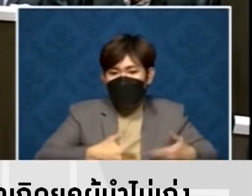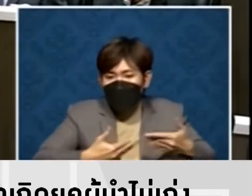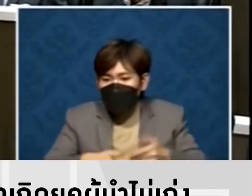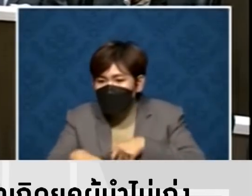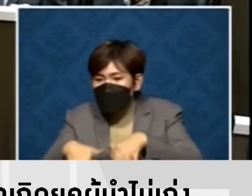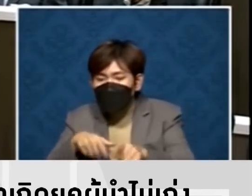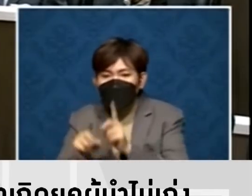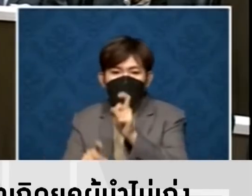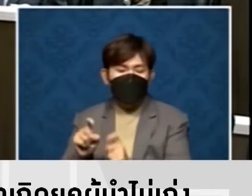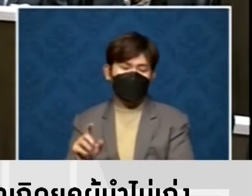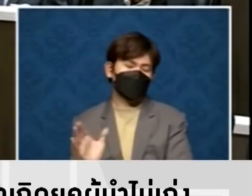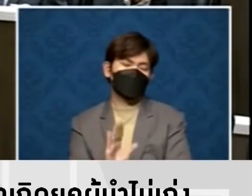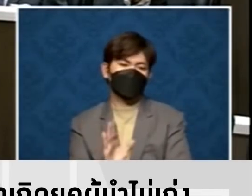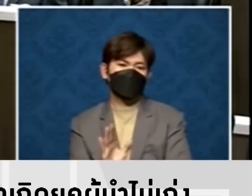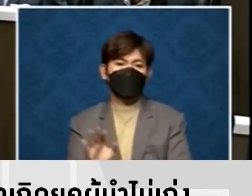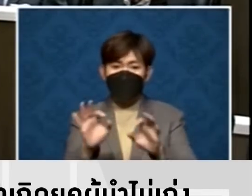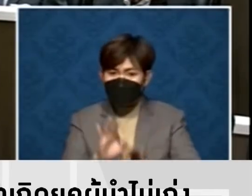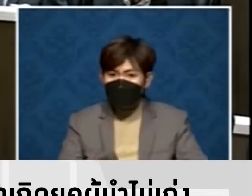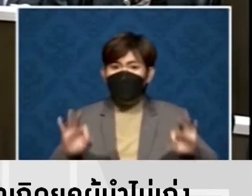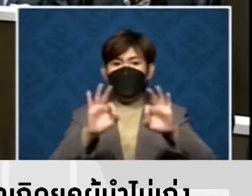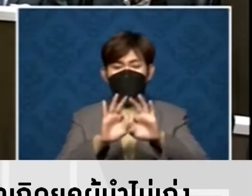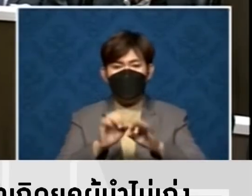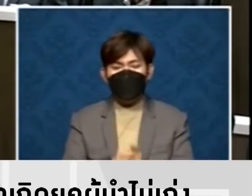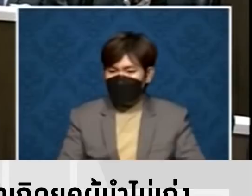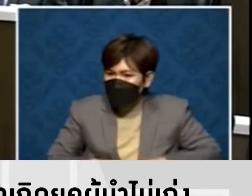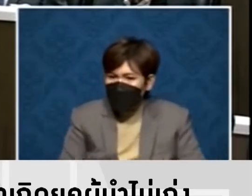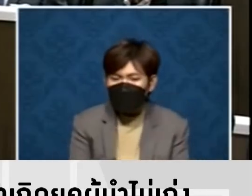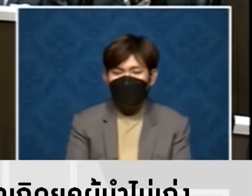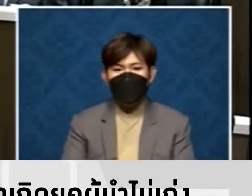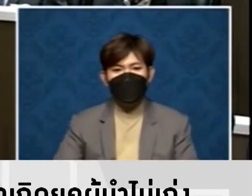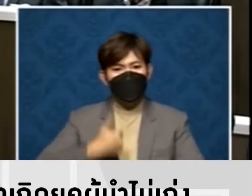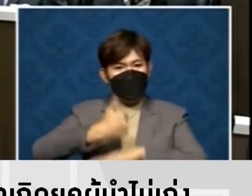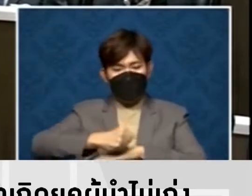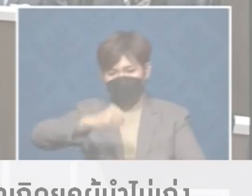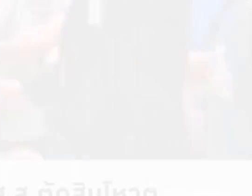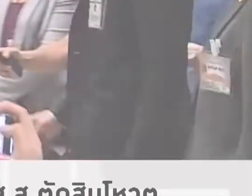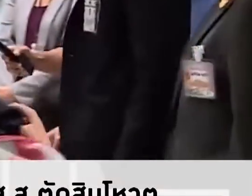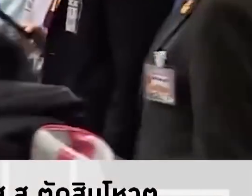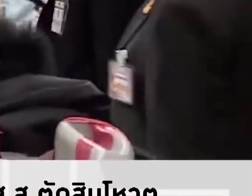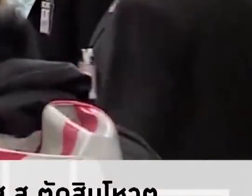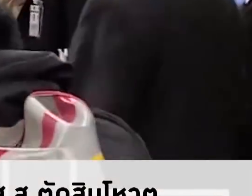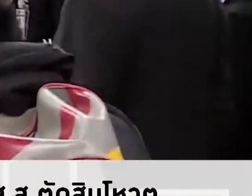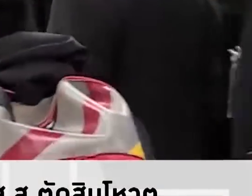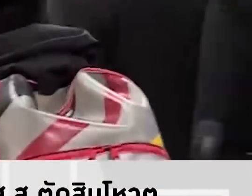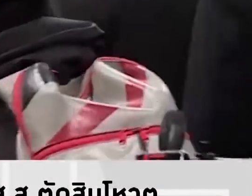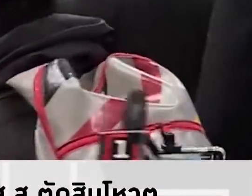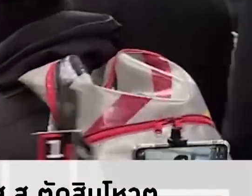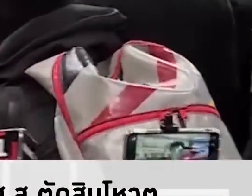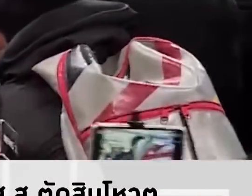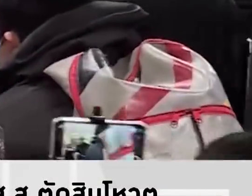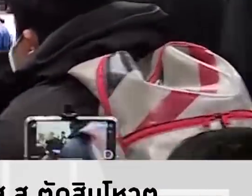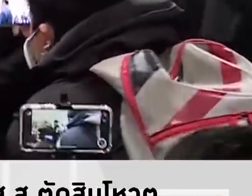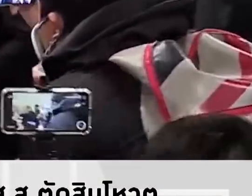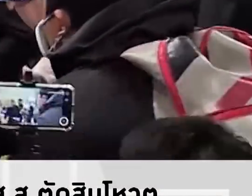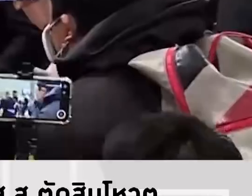ของประชาชนและที่สำคัญค่ะอยากได้มาเกิดในยุคที่ผู้นำโง่เราจะตายกันหมดคุณจิราพรศรีภัยและ